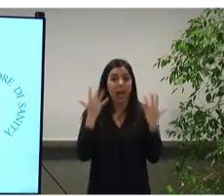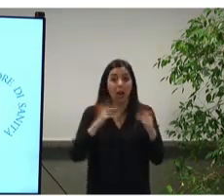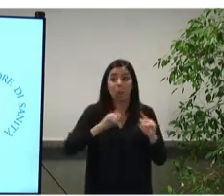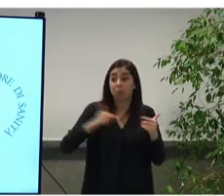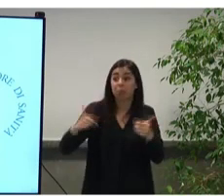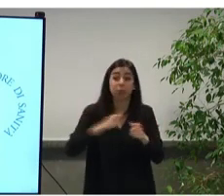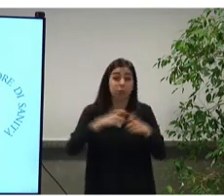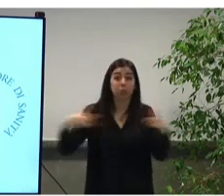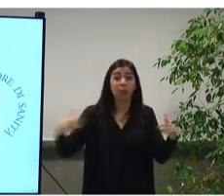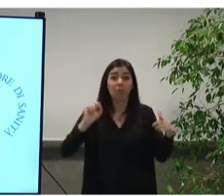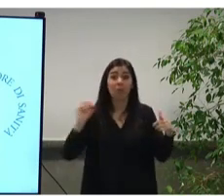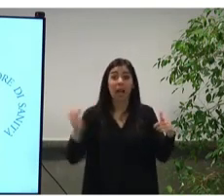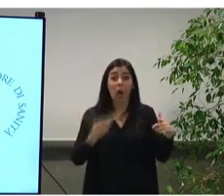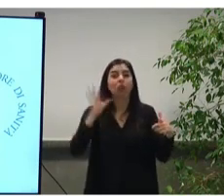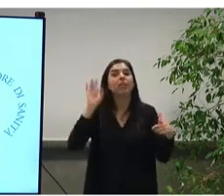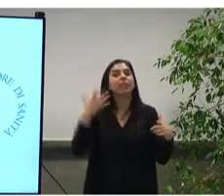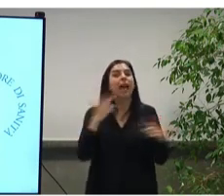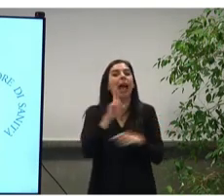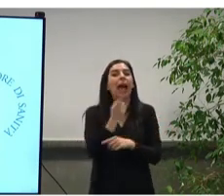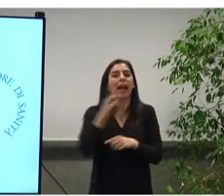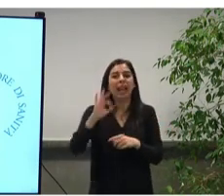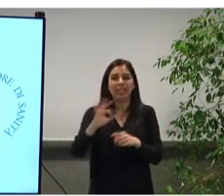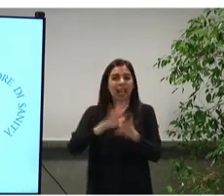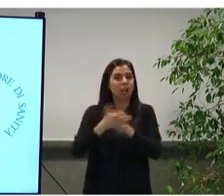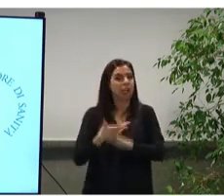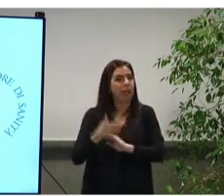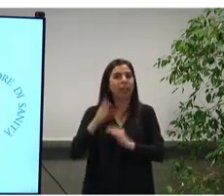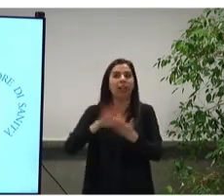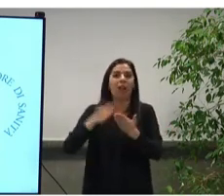rapida quanto più grande è il valore di R0.